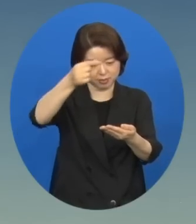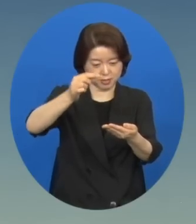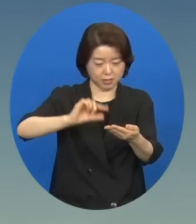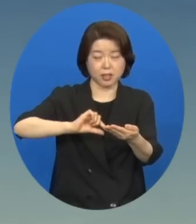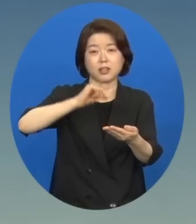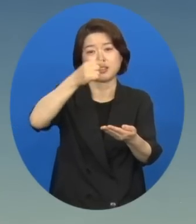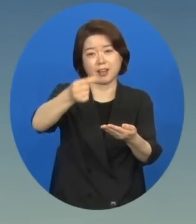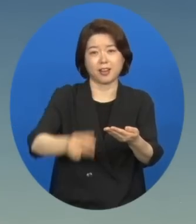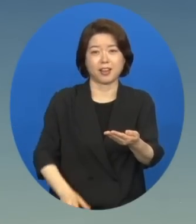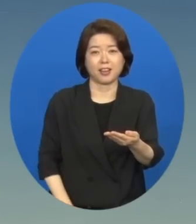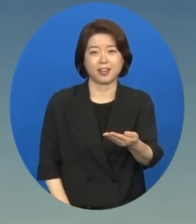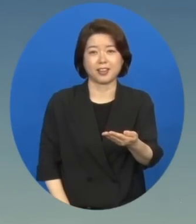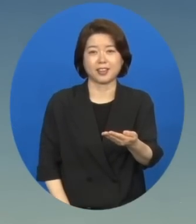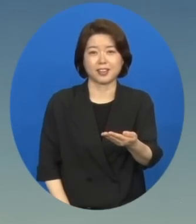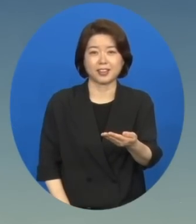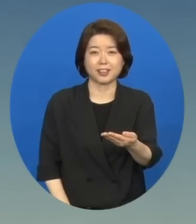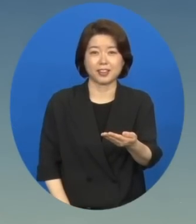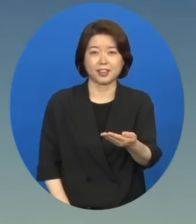거예요.